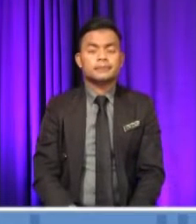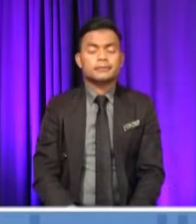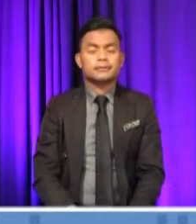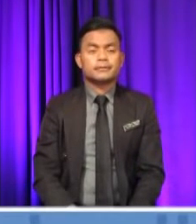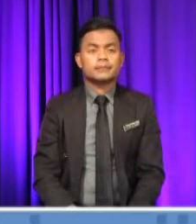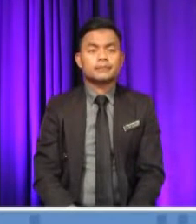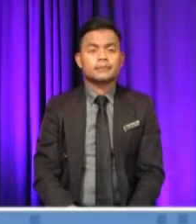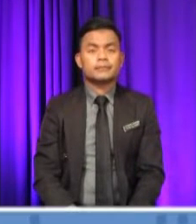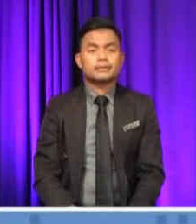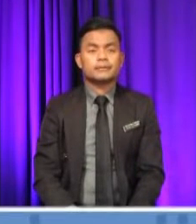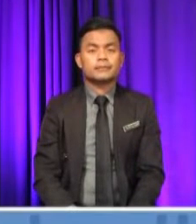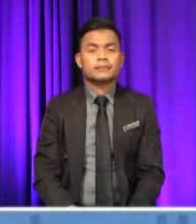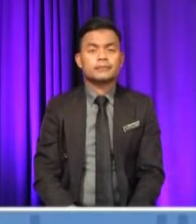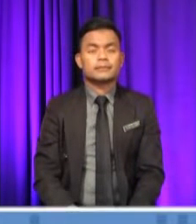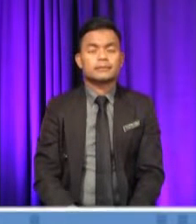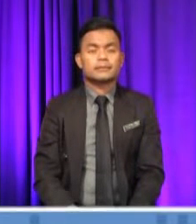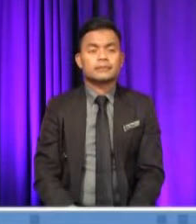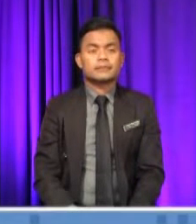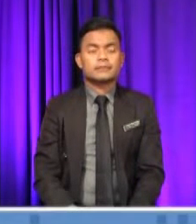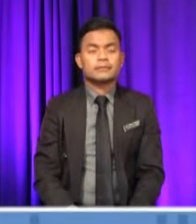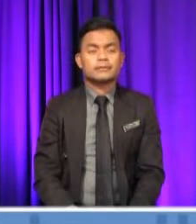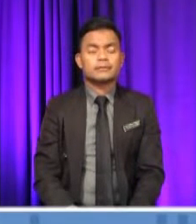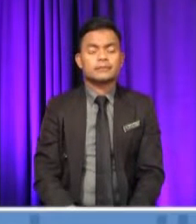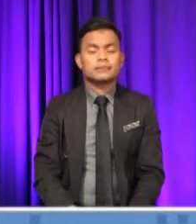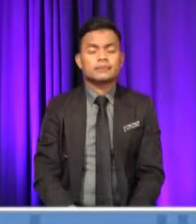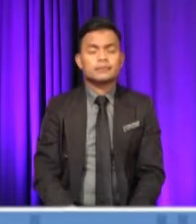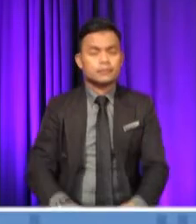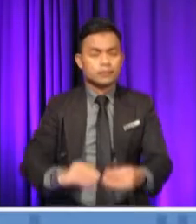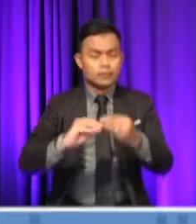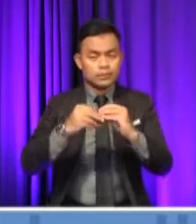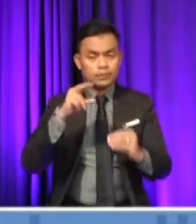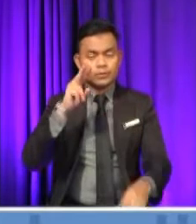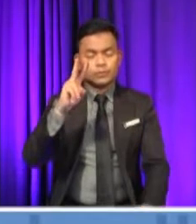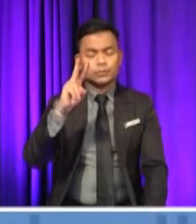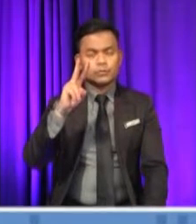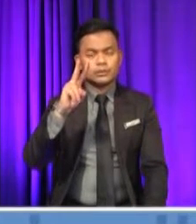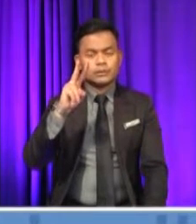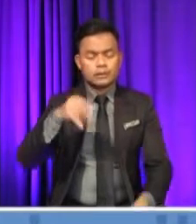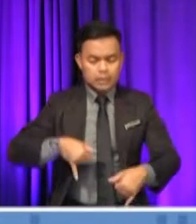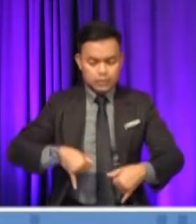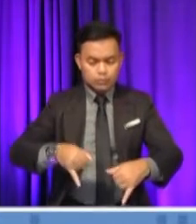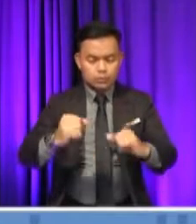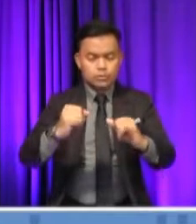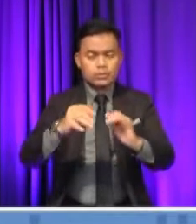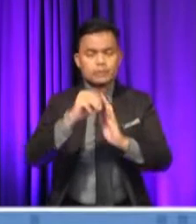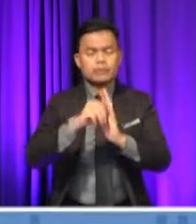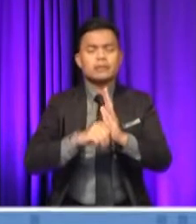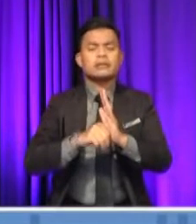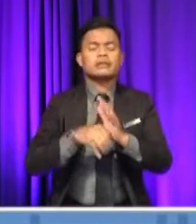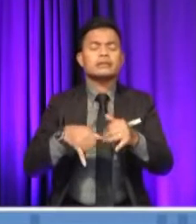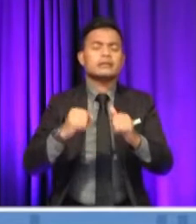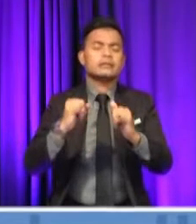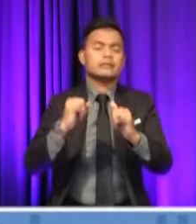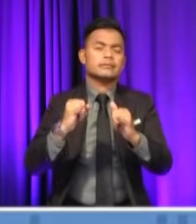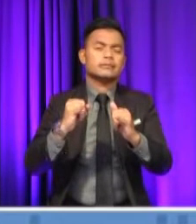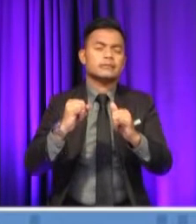Farhad. Okey, Khairi. Okey, yang kedua. Arus mengalir apabila punat Swiss ditekan. Apabila punat dilepaskan,